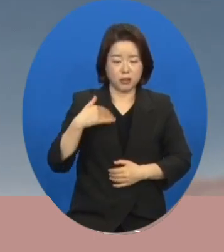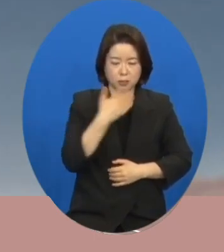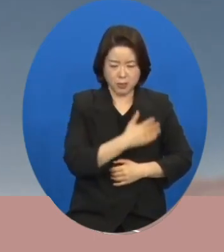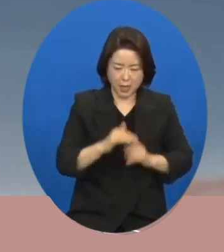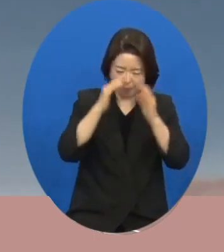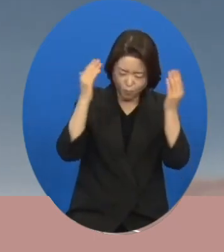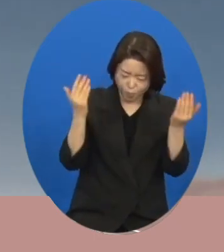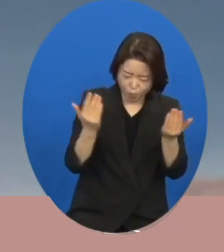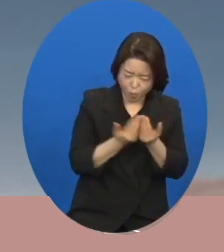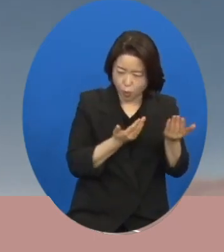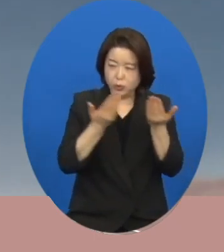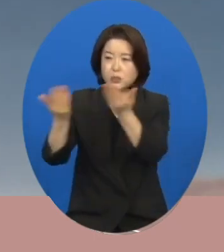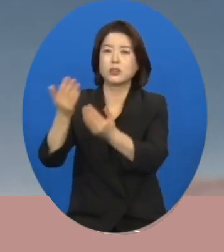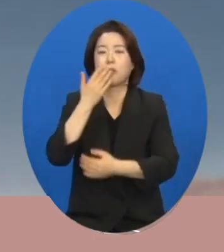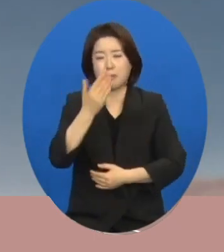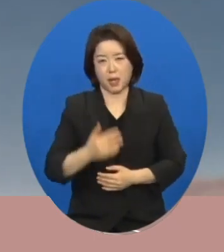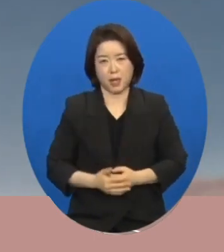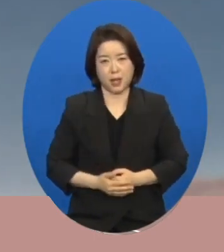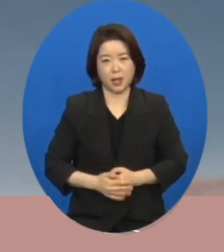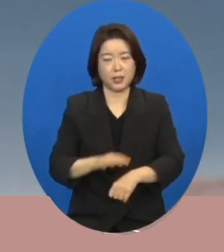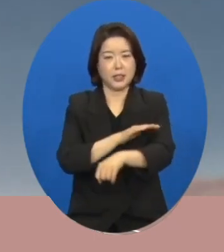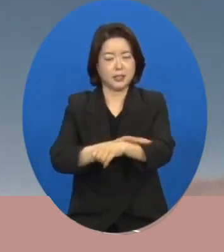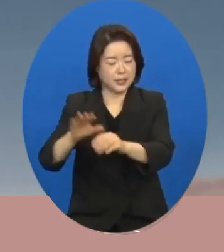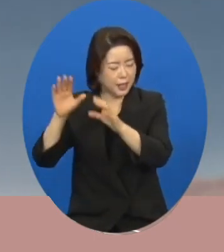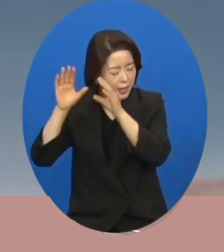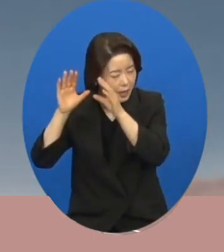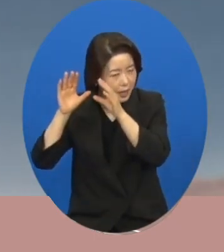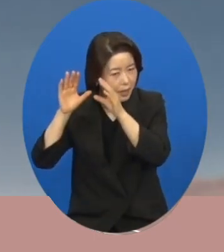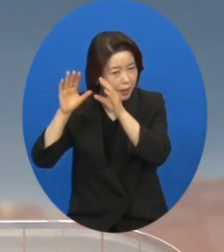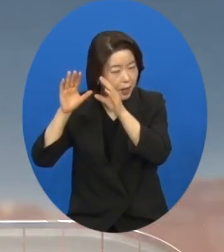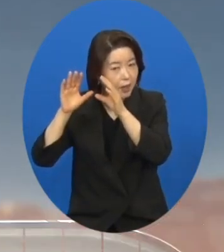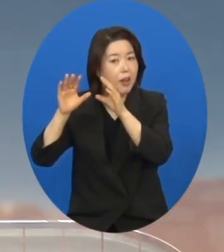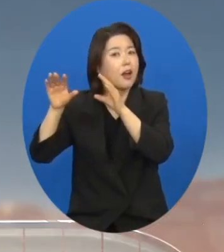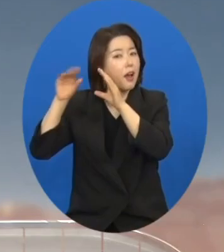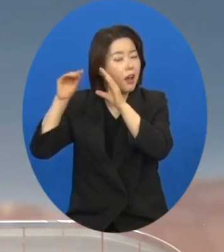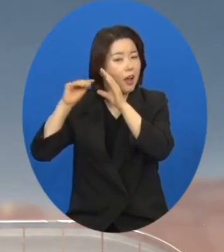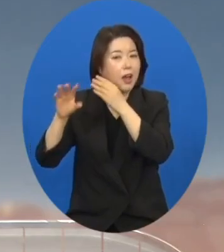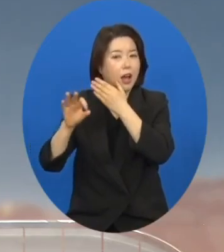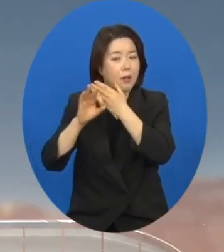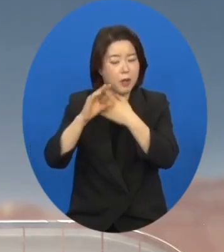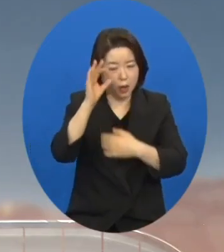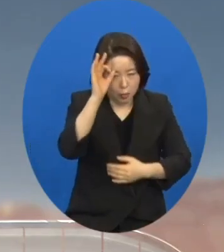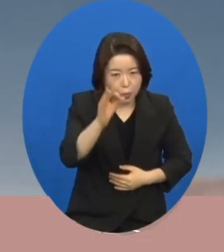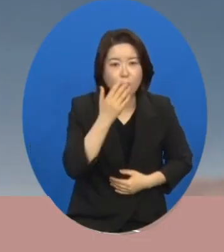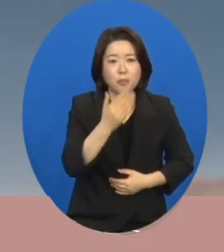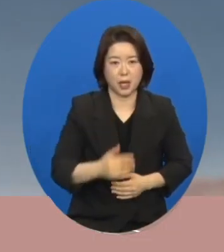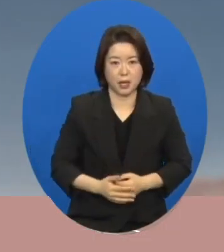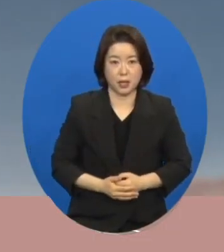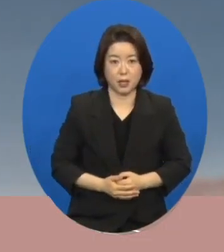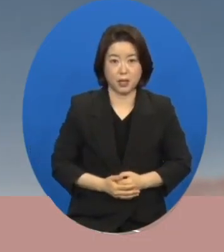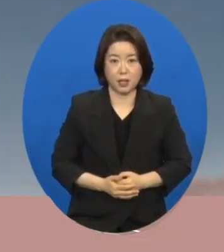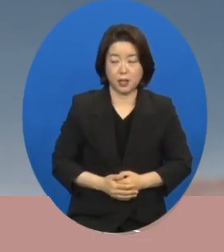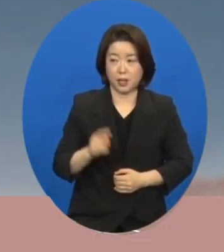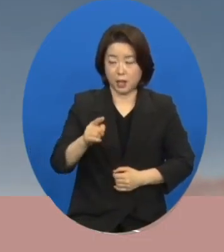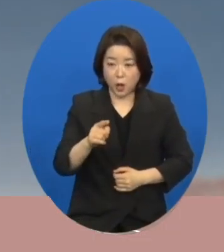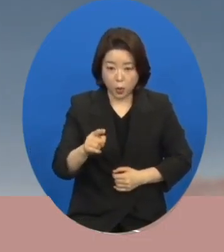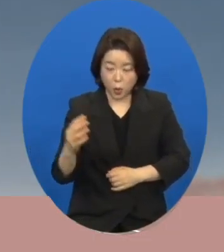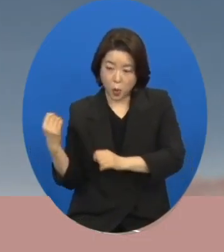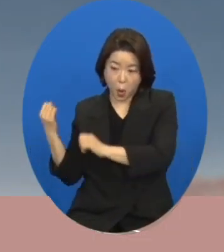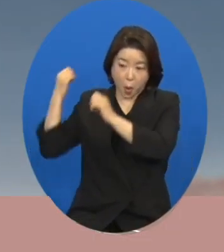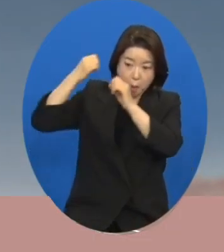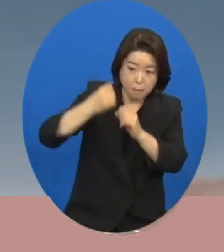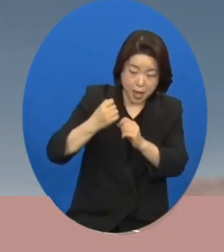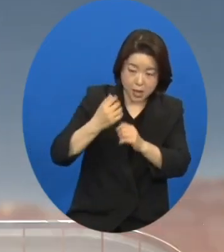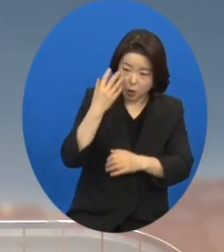그러면 경청이라는 것입니다 그러면 보이게 돼요 자 3절 11절에 매는 것을 보거든 따라가라 이것도 음성을 통해서